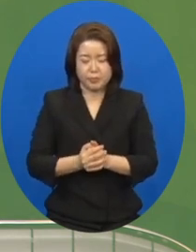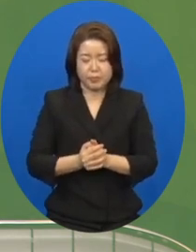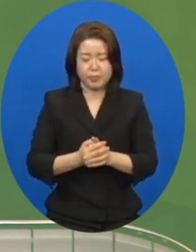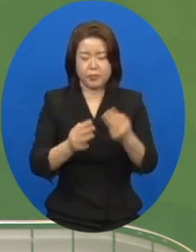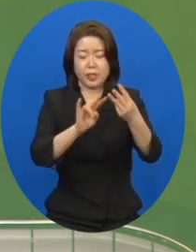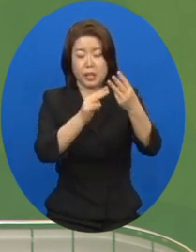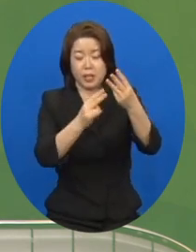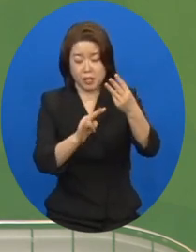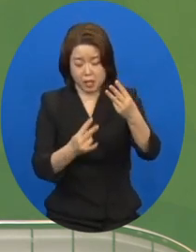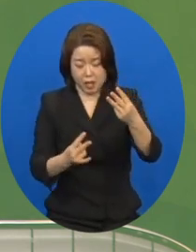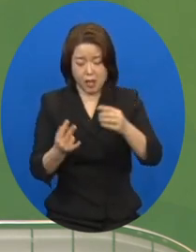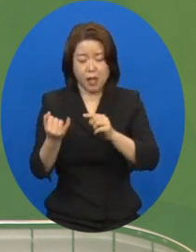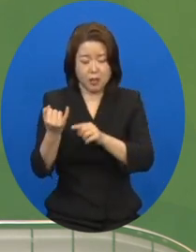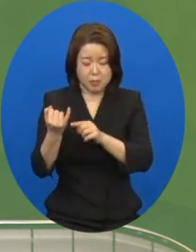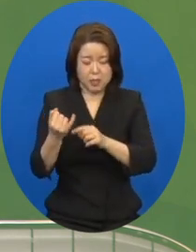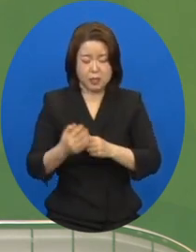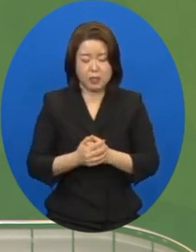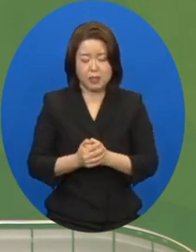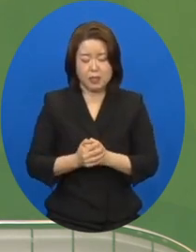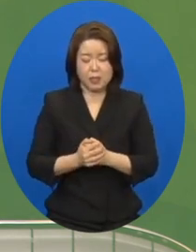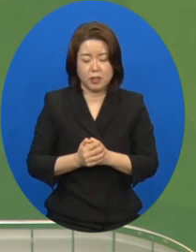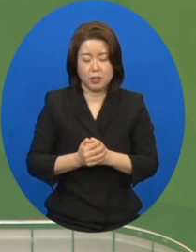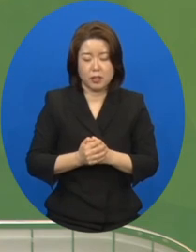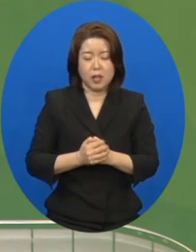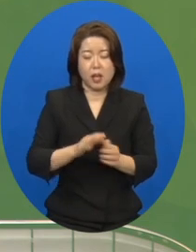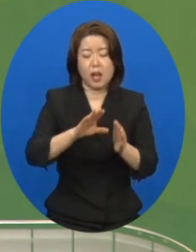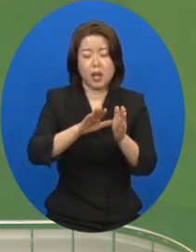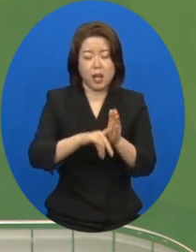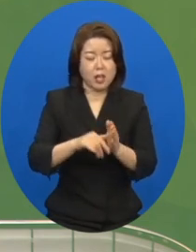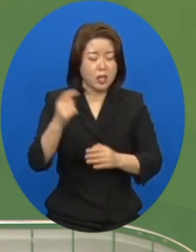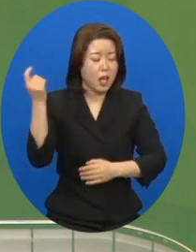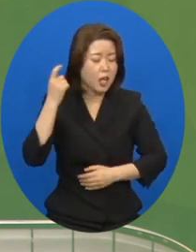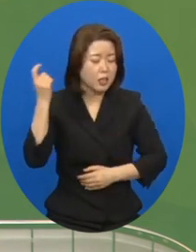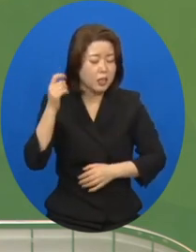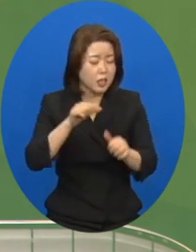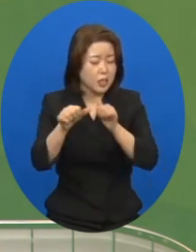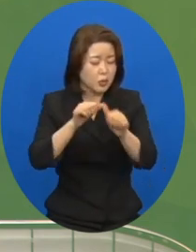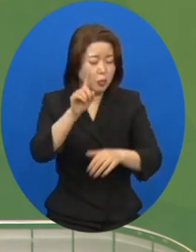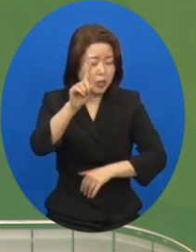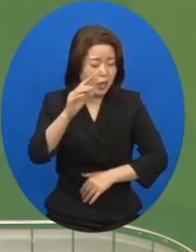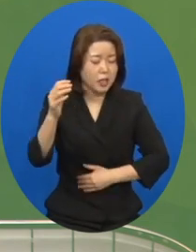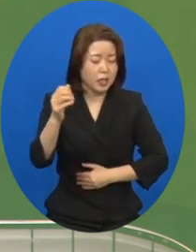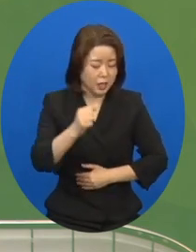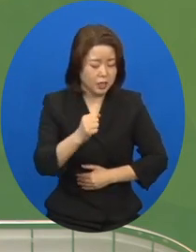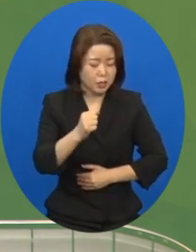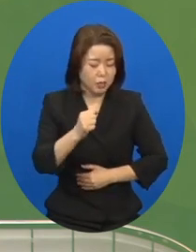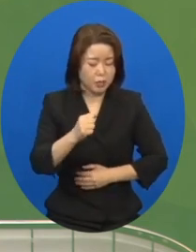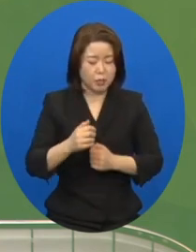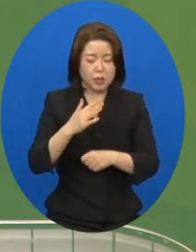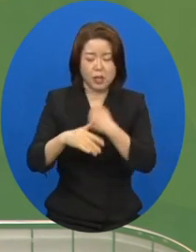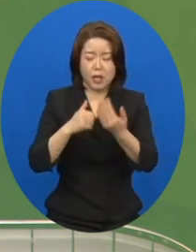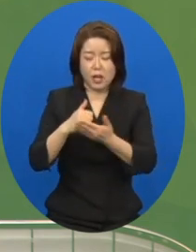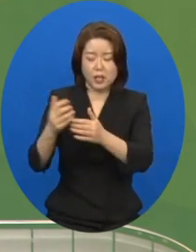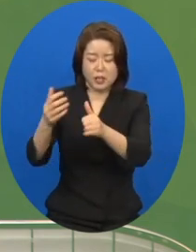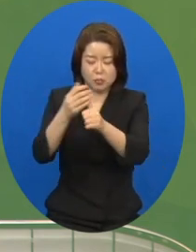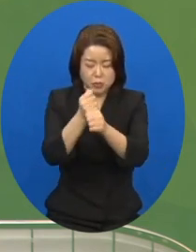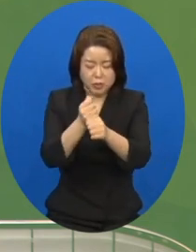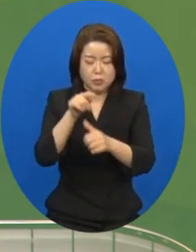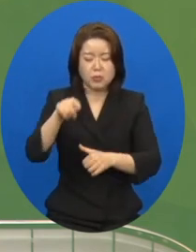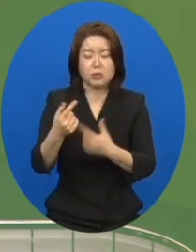라합이 그저 들려오는 사람들의 소문 하나 가지고도 하나님을 붙잡은